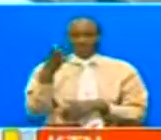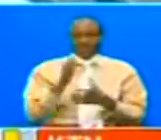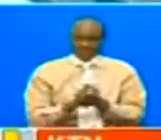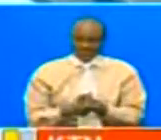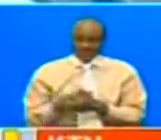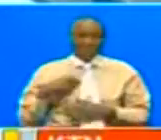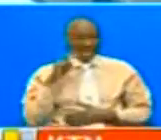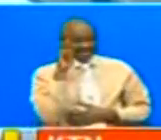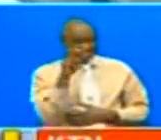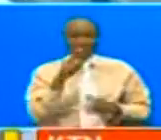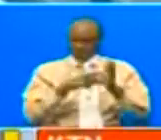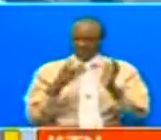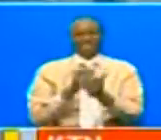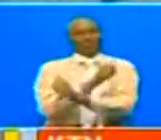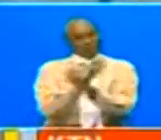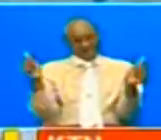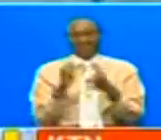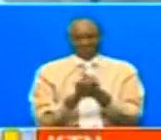ya kwamba hii mradi inaendelea mzuri.